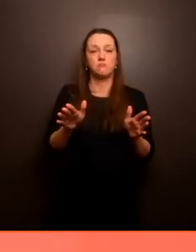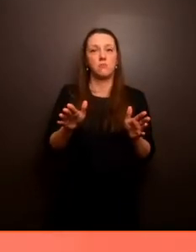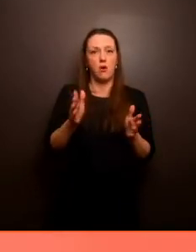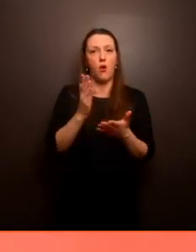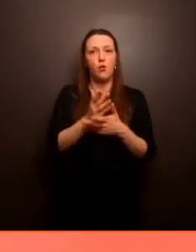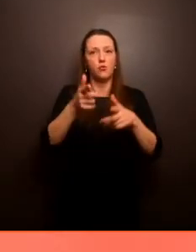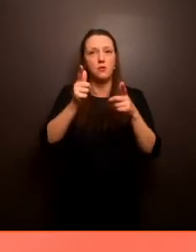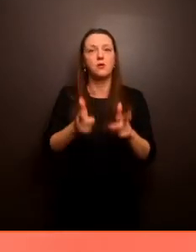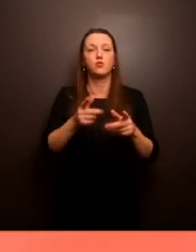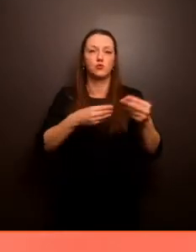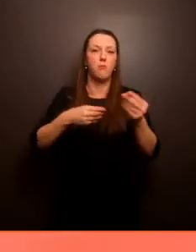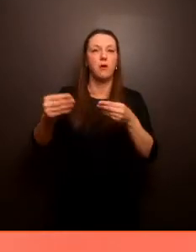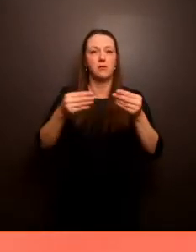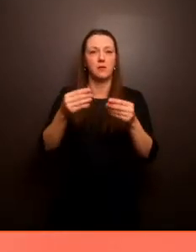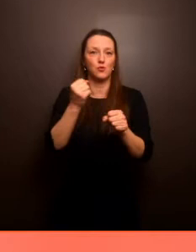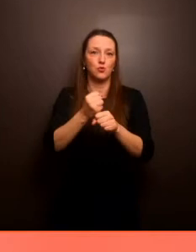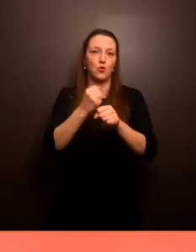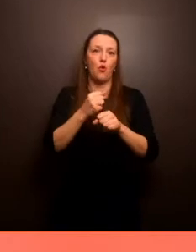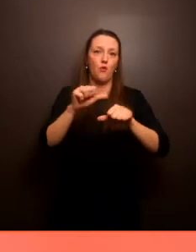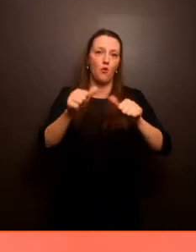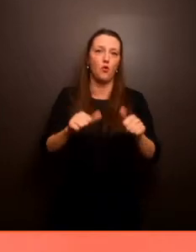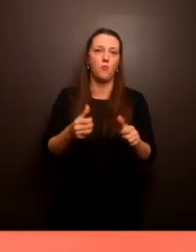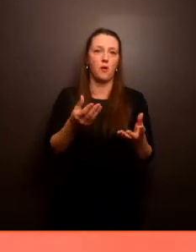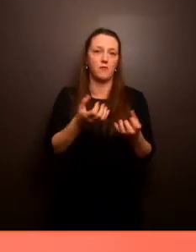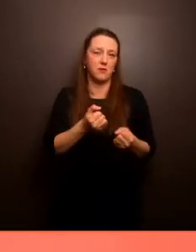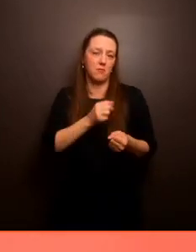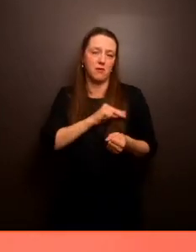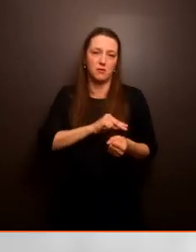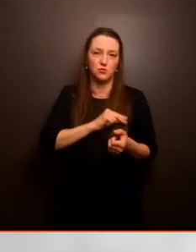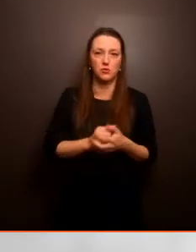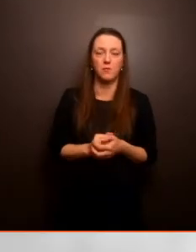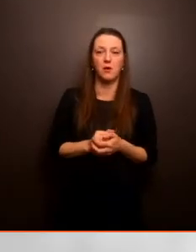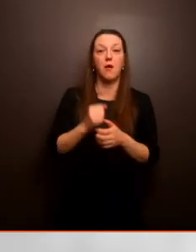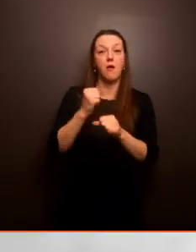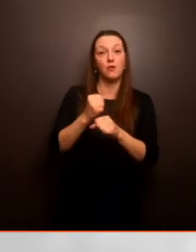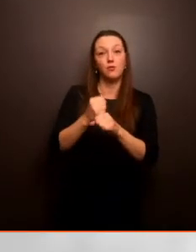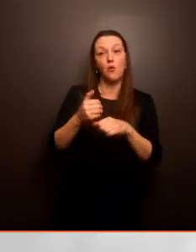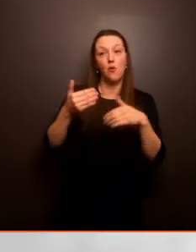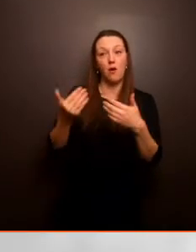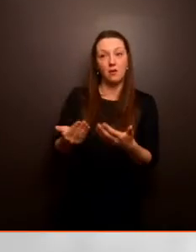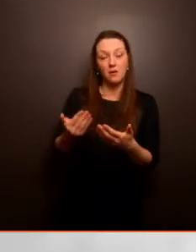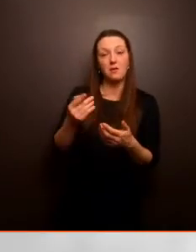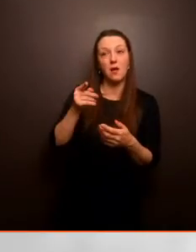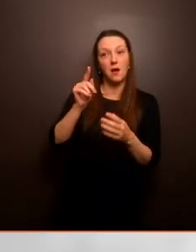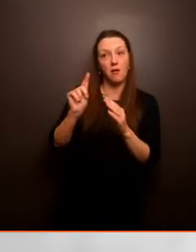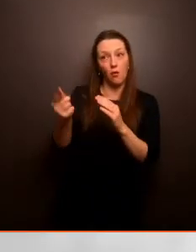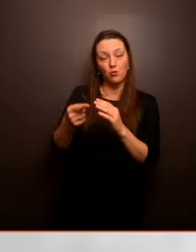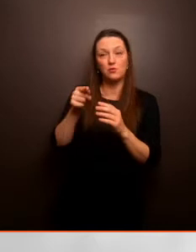nii tööandjate kui töövõtjate poolel. Ja tööandjate vaates on see tõesti selline positiivne võimalus siis